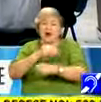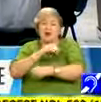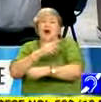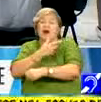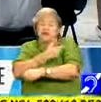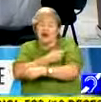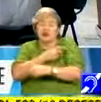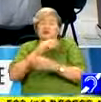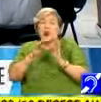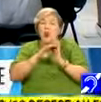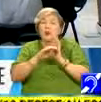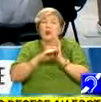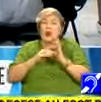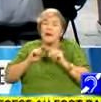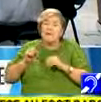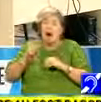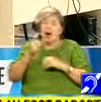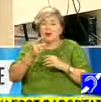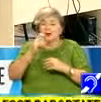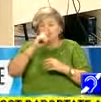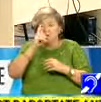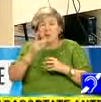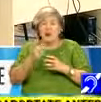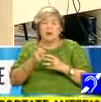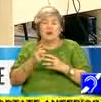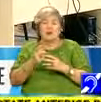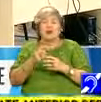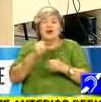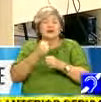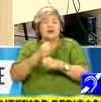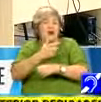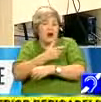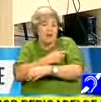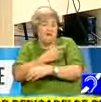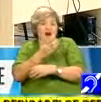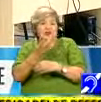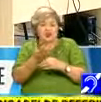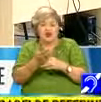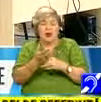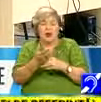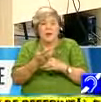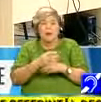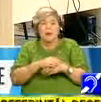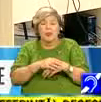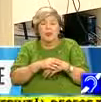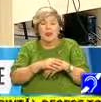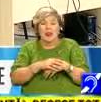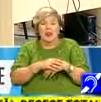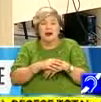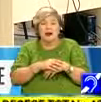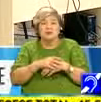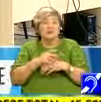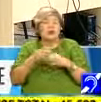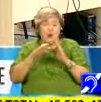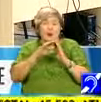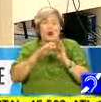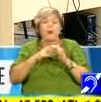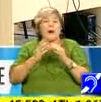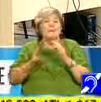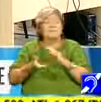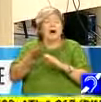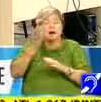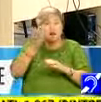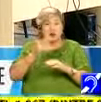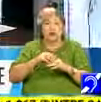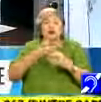prelungit și care să permită vaccinarea cu un program, așa cum am spus, flexibil și a unui